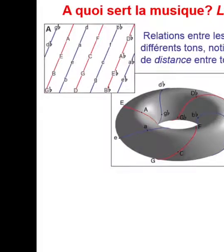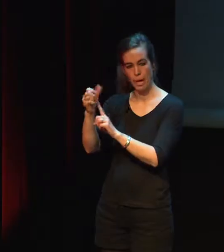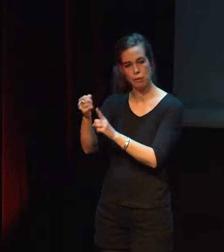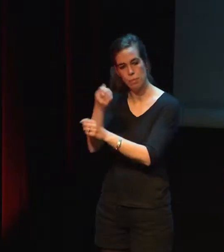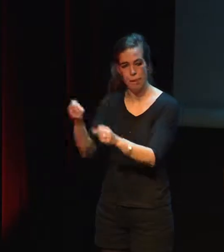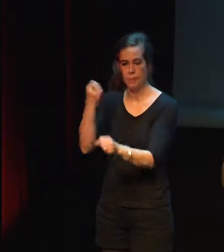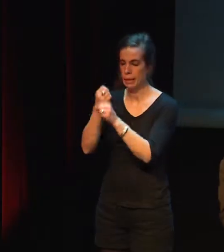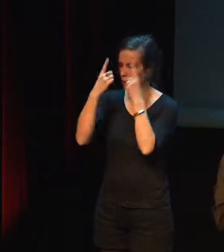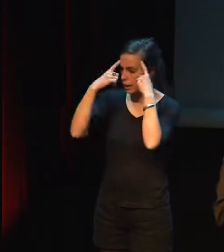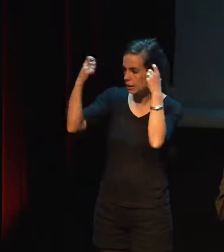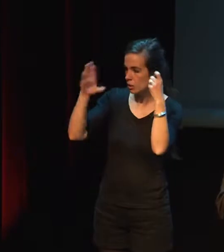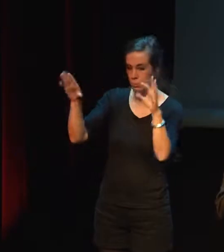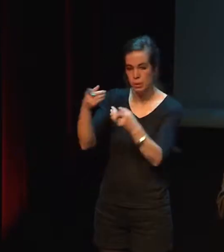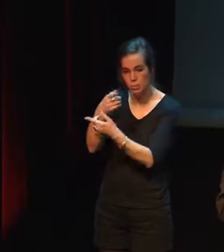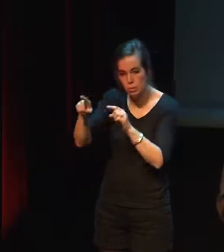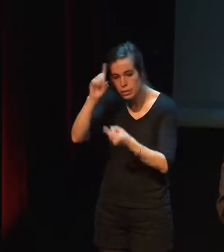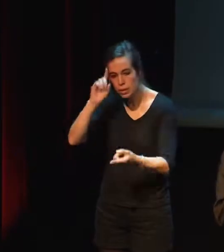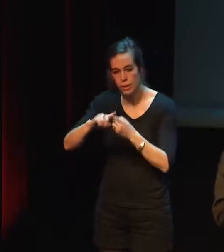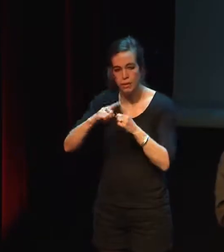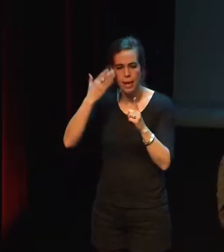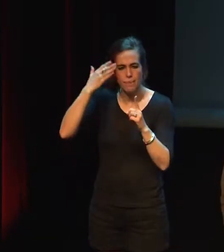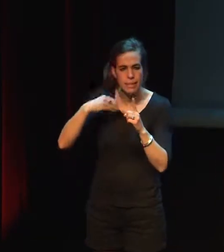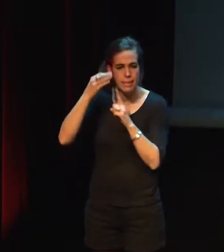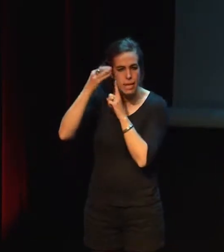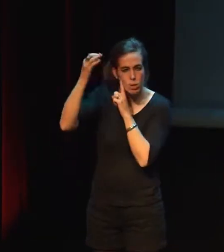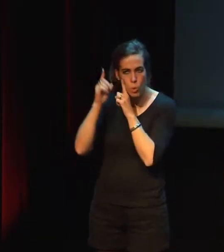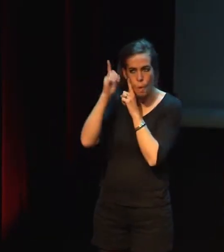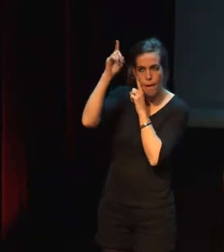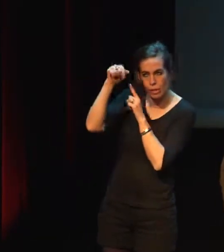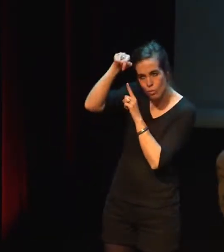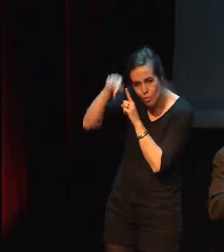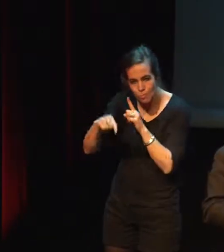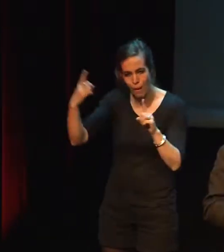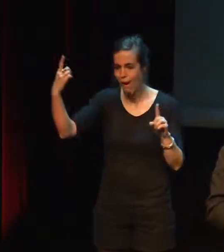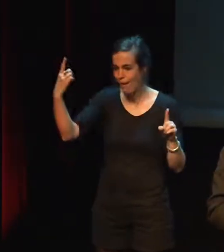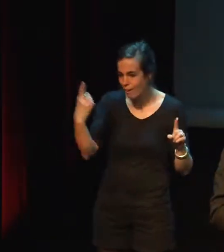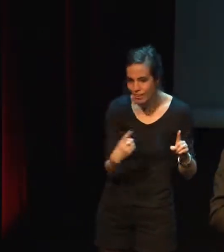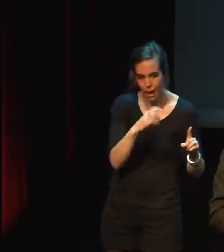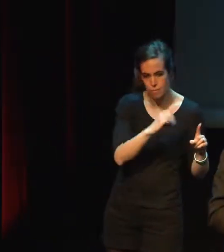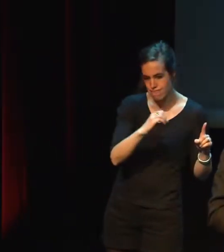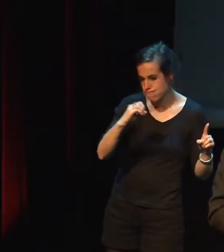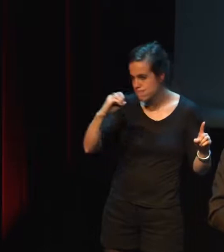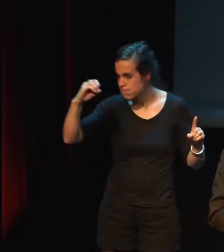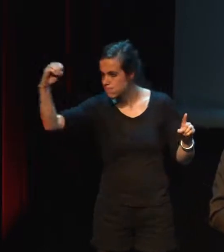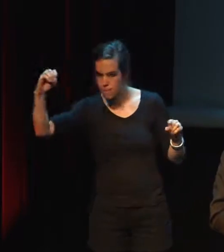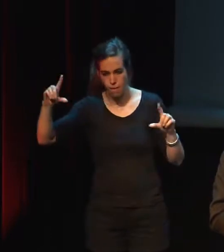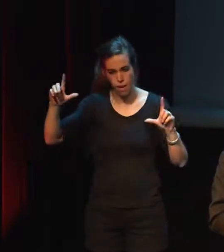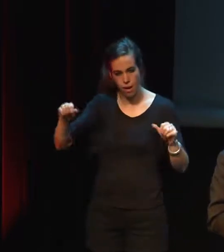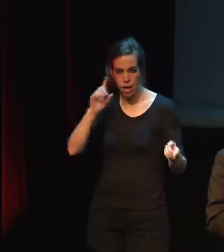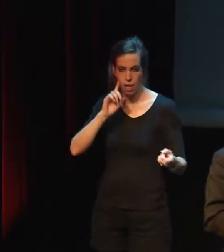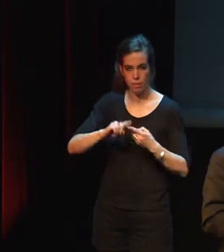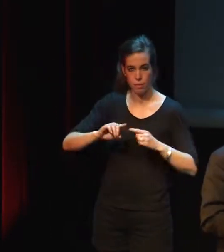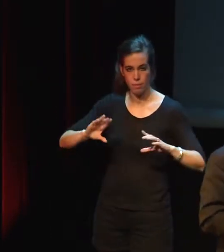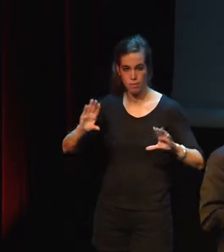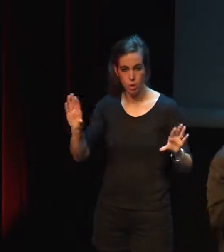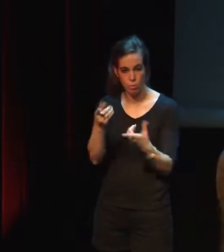hein, les distances entre les tons, le clavier bien tempéré, la gamme tempérée, tout ça, il a inventé tout ça, enfin, il a normalisé la manière d'écrire la musique